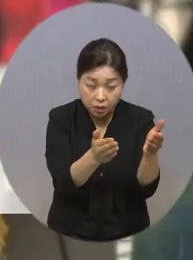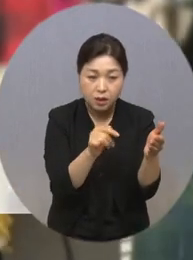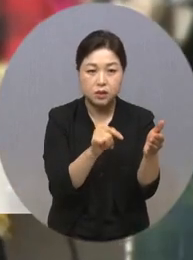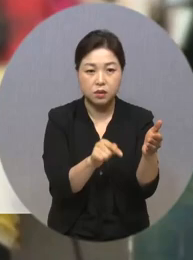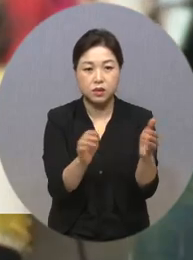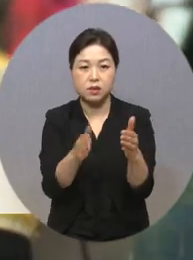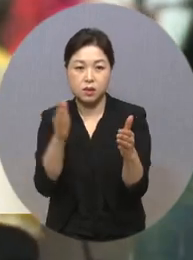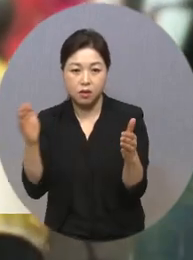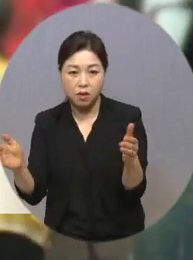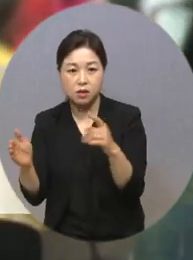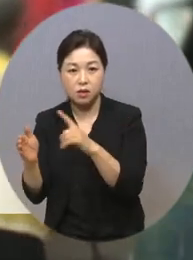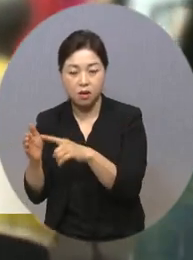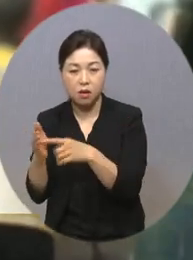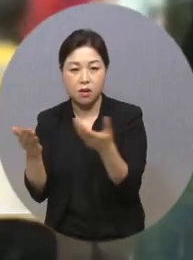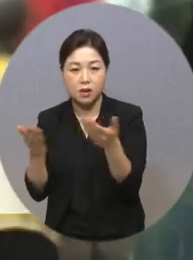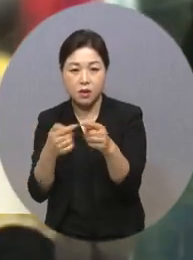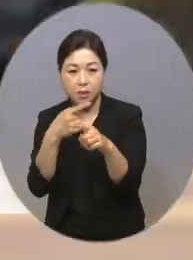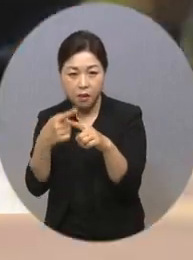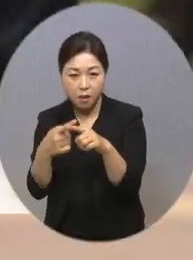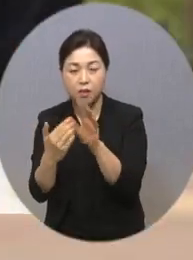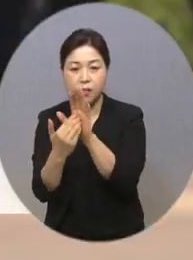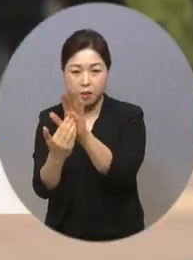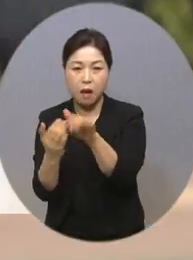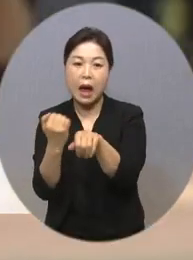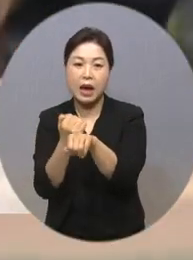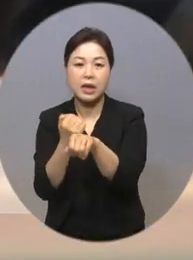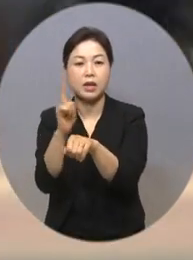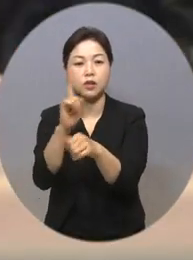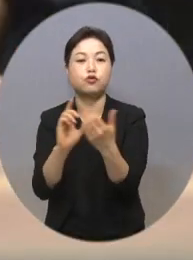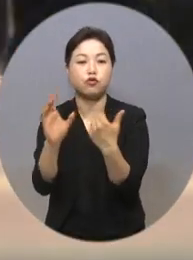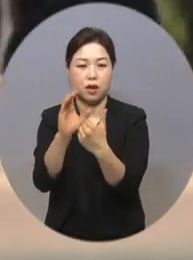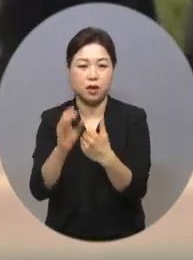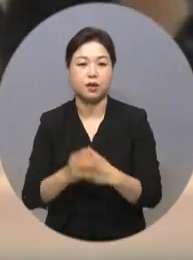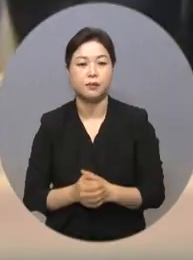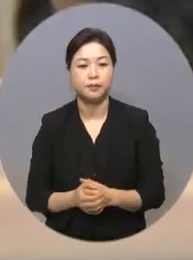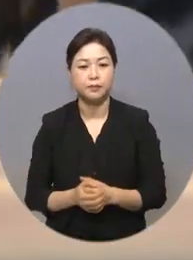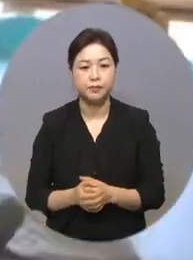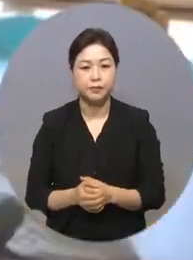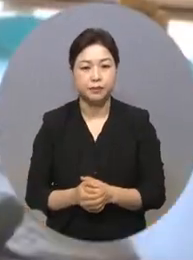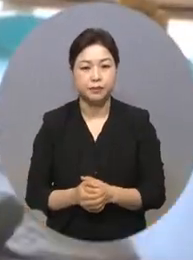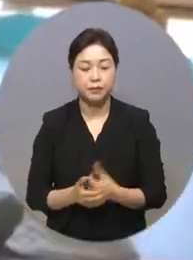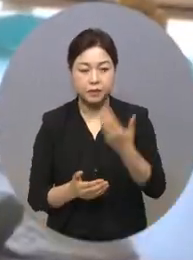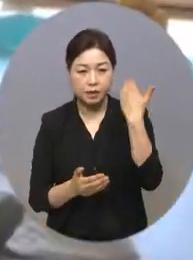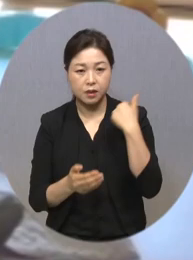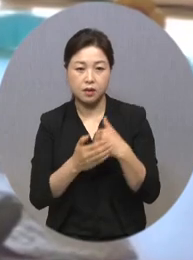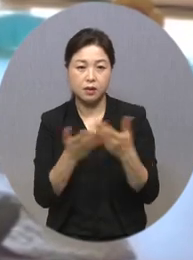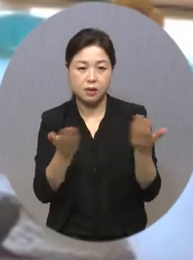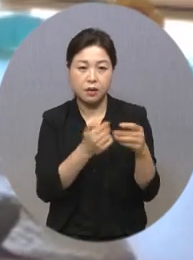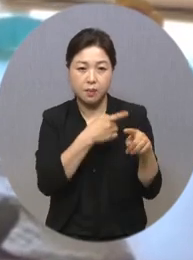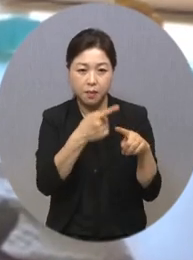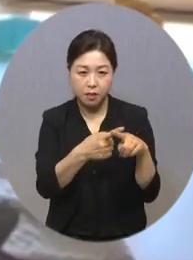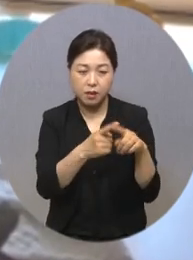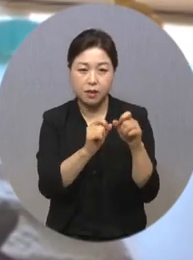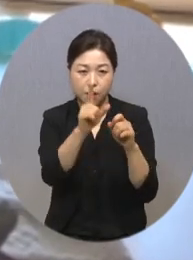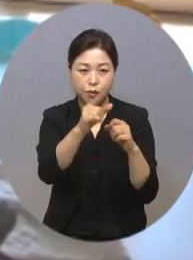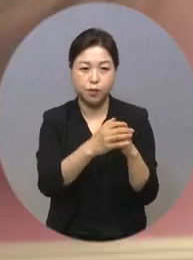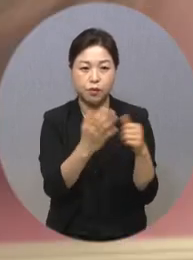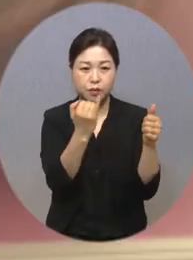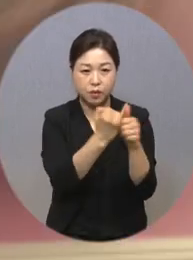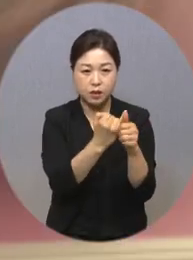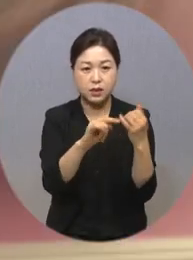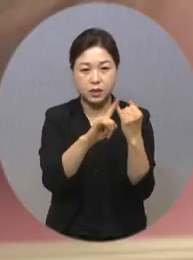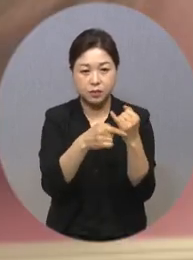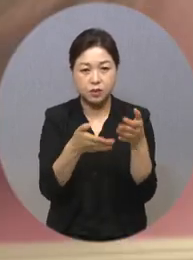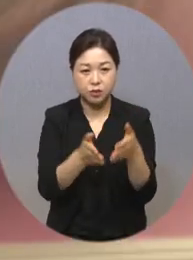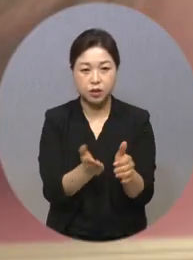촉진과 경력단절 예방으로 대폭 확대한 것이 특징입니다. 기존에는 경력 단절을 주로 혼인, 임신,